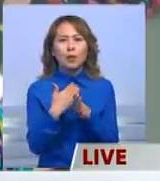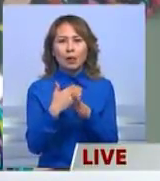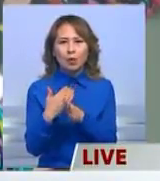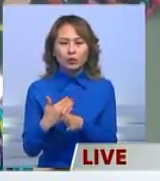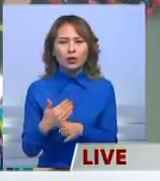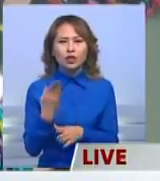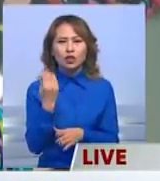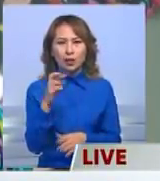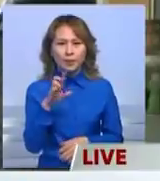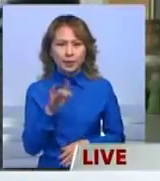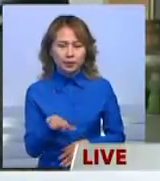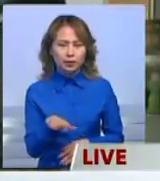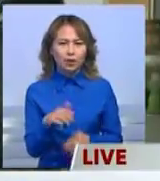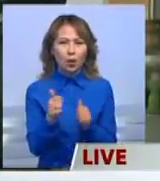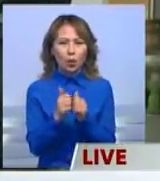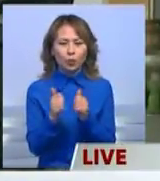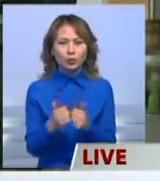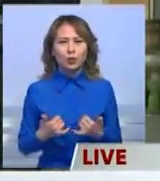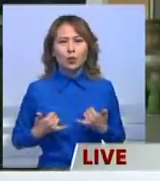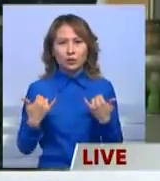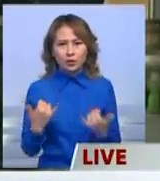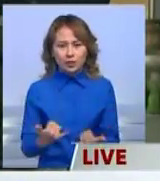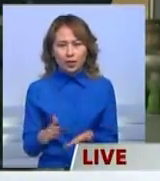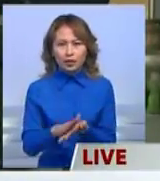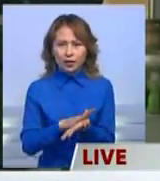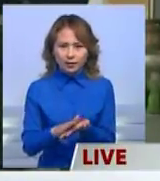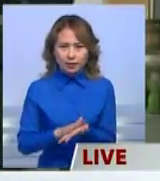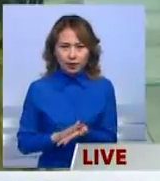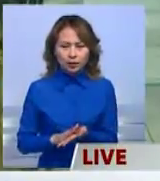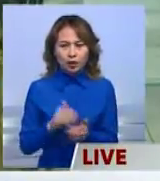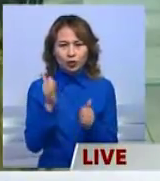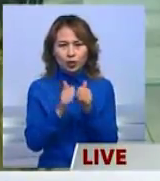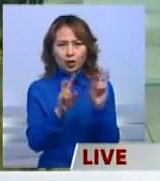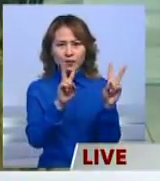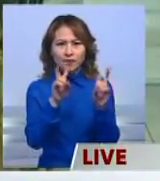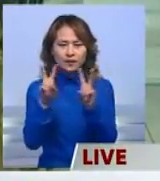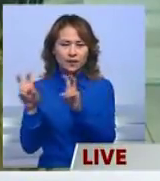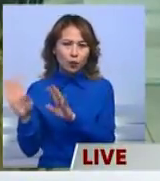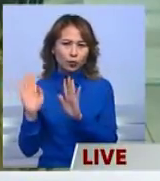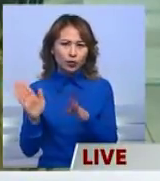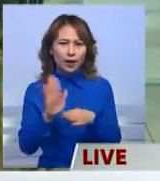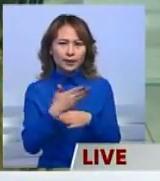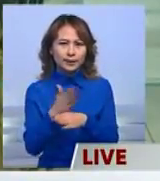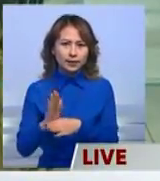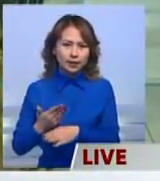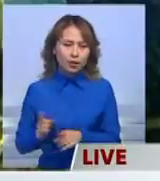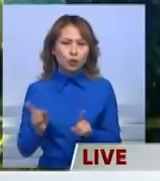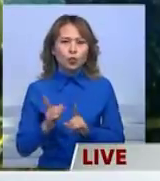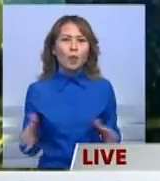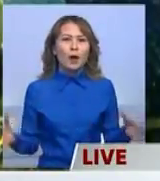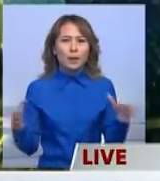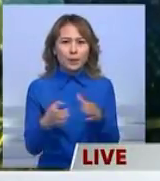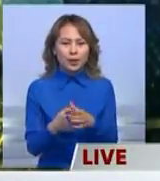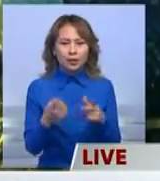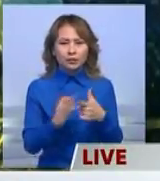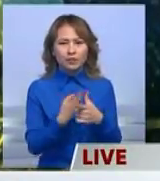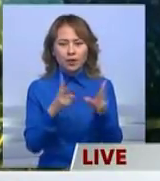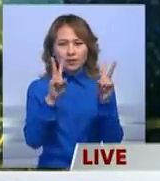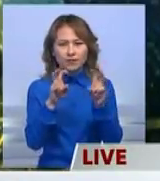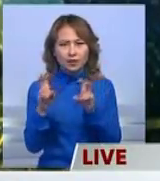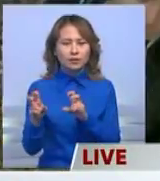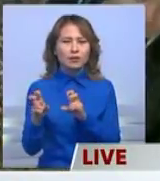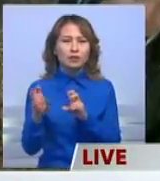қарай шабыт, көршіге ізет, тазалық күндеріне қарай ұласатын көрет. Елдің берекелі бірлікке үндейтін атаулы күндері